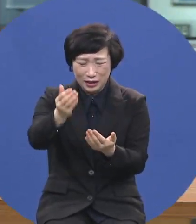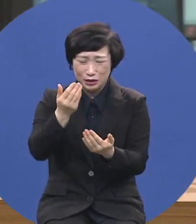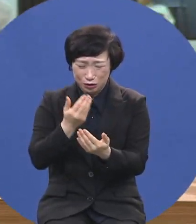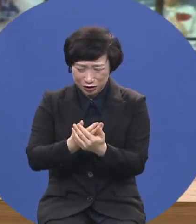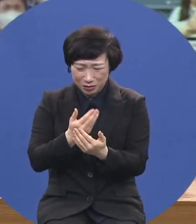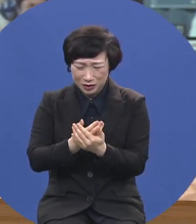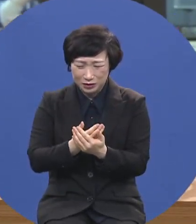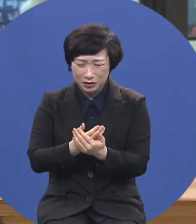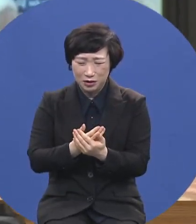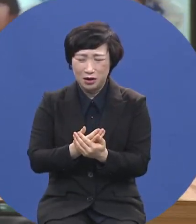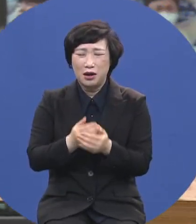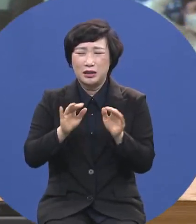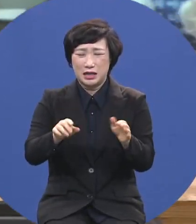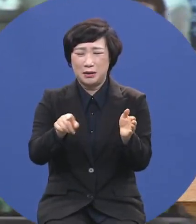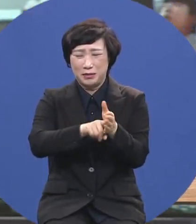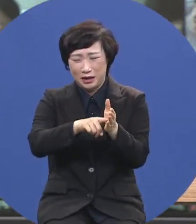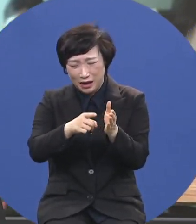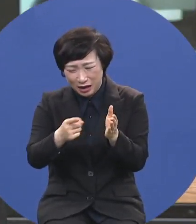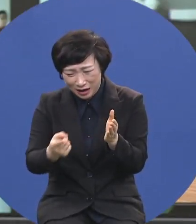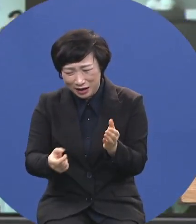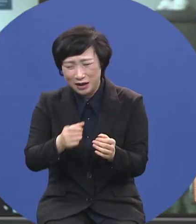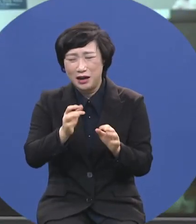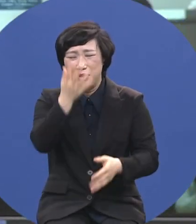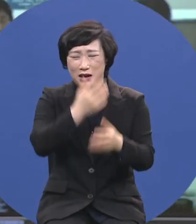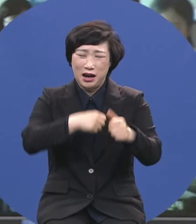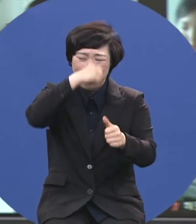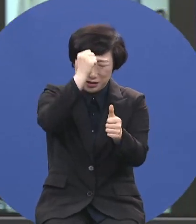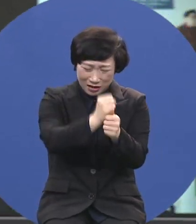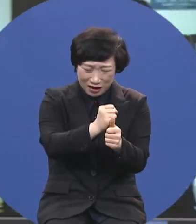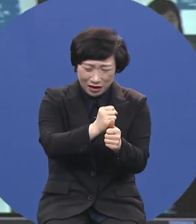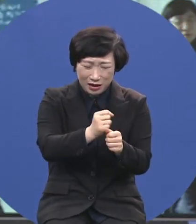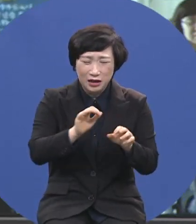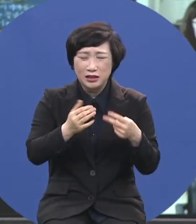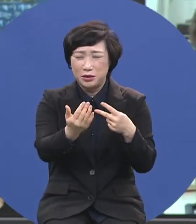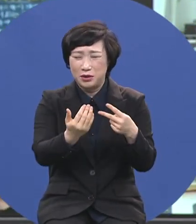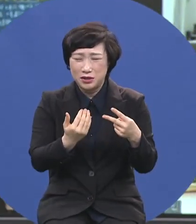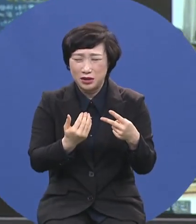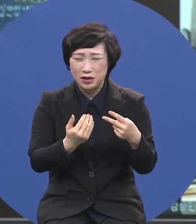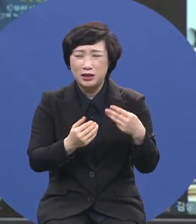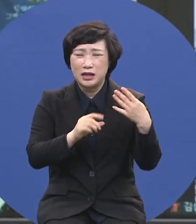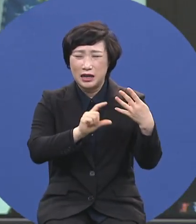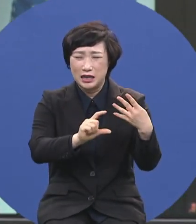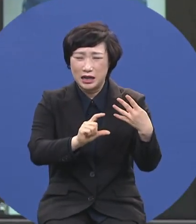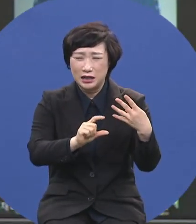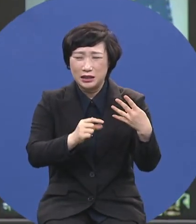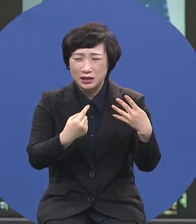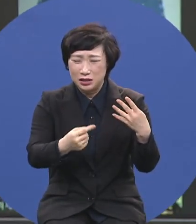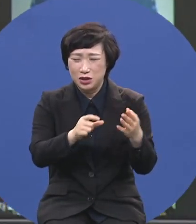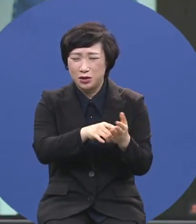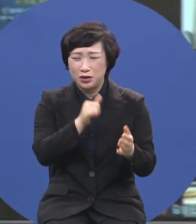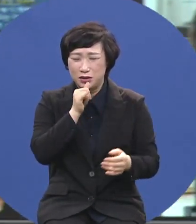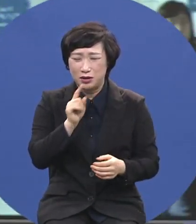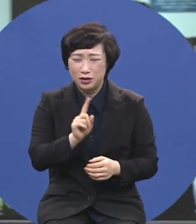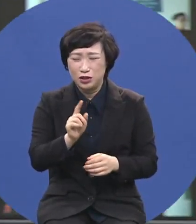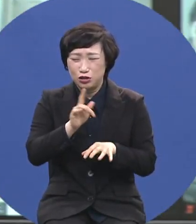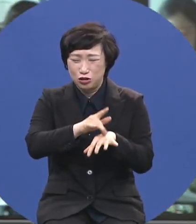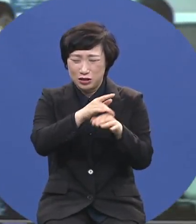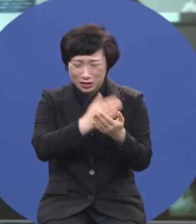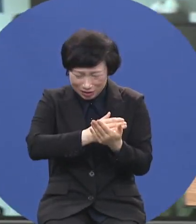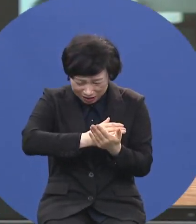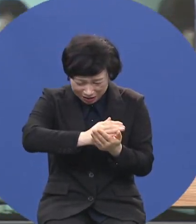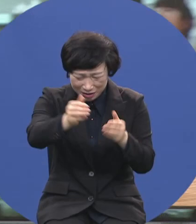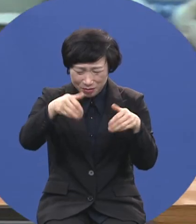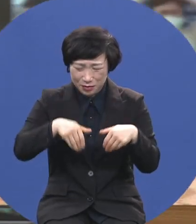하옵소서. 믿음에서 떠나게 만들어 화인 맞게 한다고 디모데전서 4장 1절로 2절에 말했으니 이 귀신은